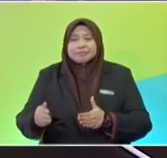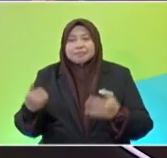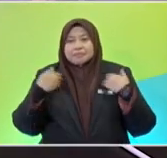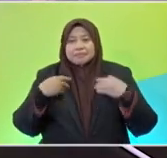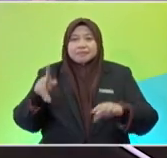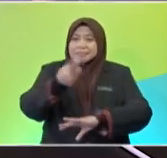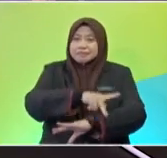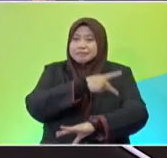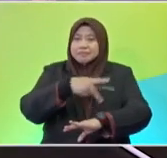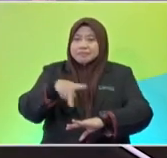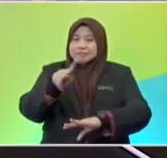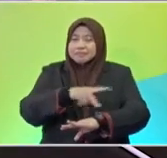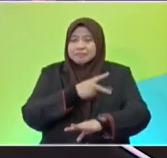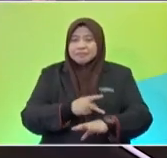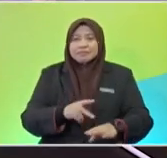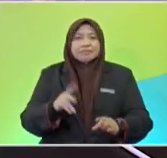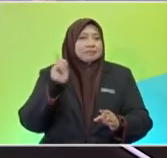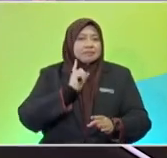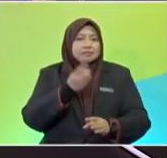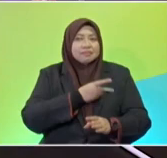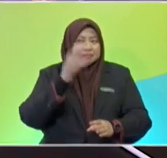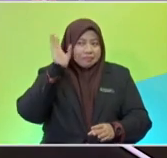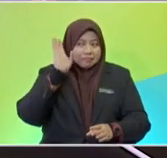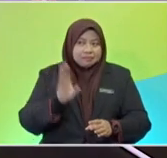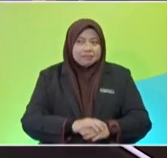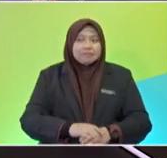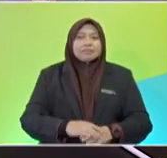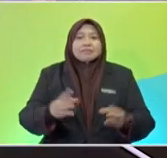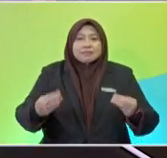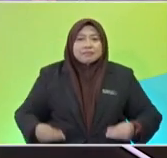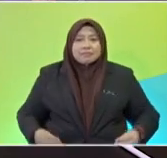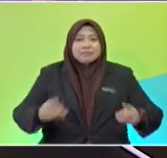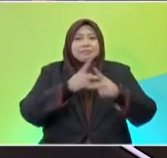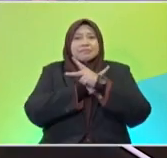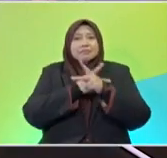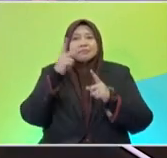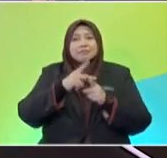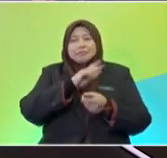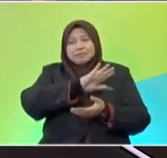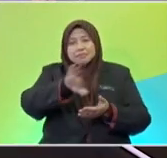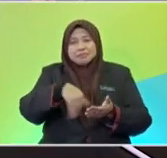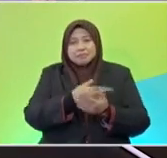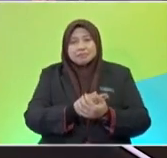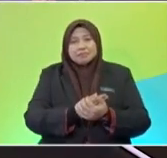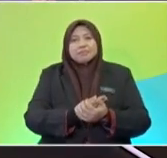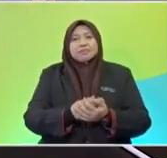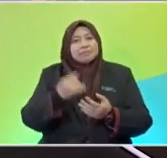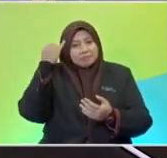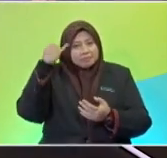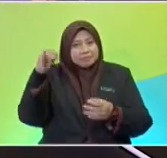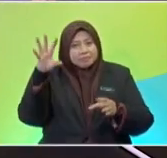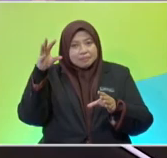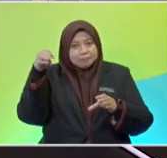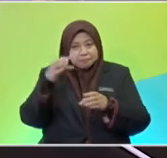Cikgu saya dia kan kita kan dengarkan tapi terima kasih kepada semua haramnya ilmu ini memberi manfaat kita jumpa